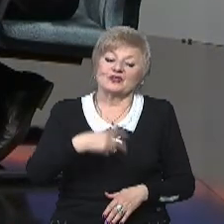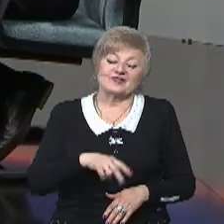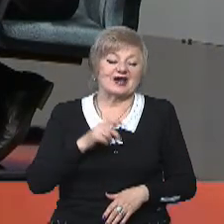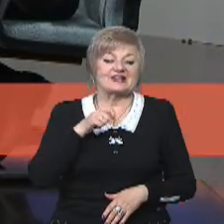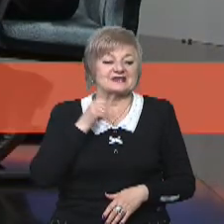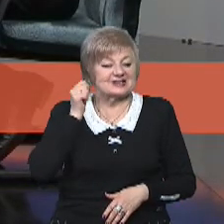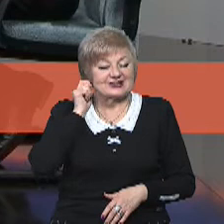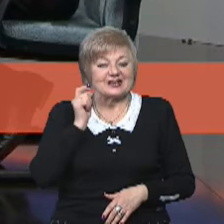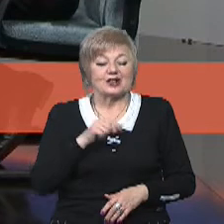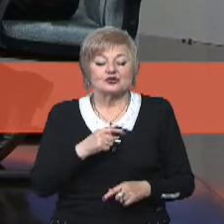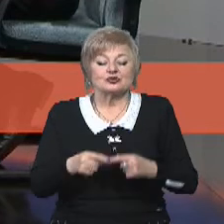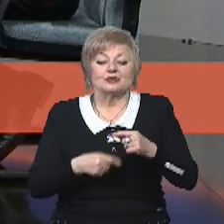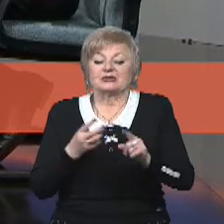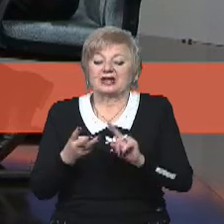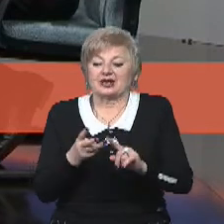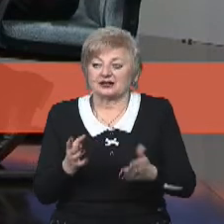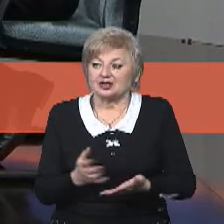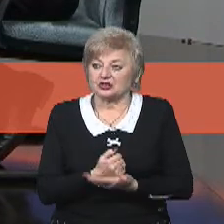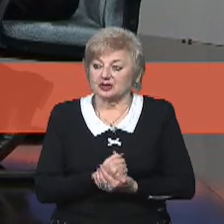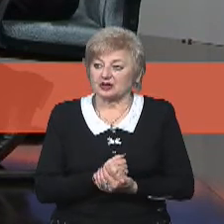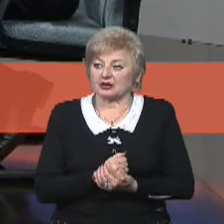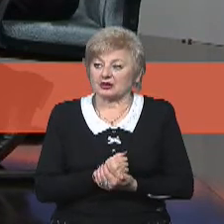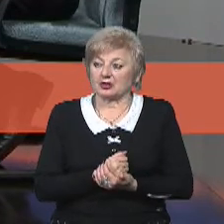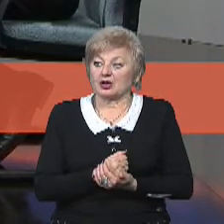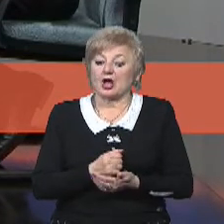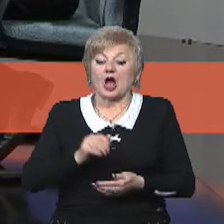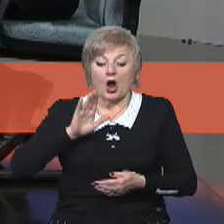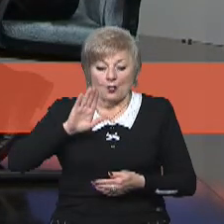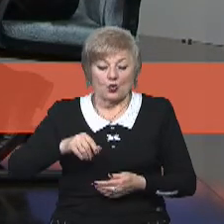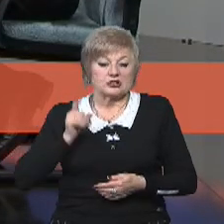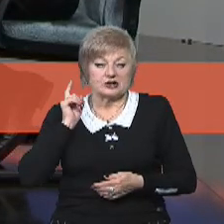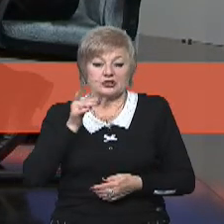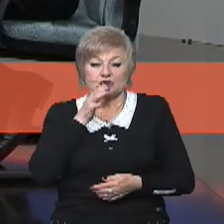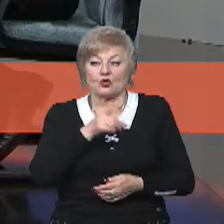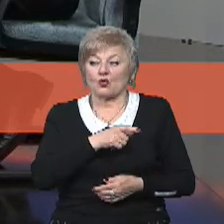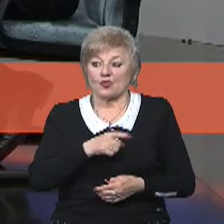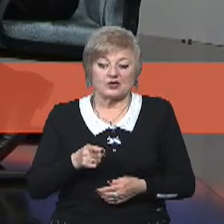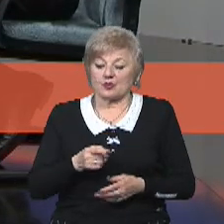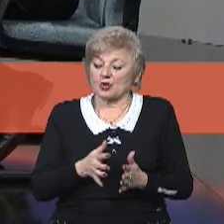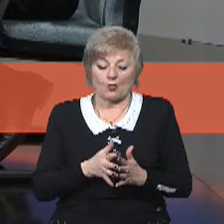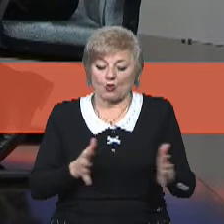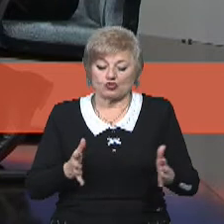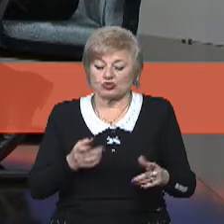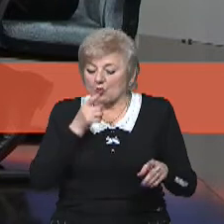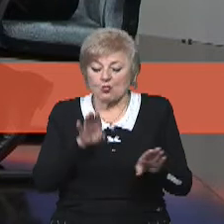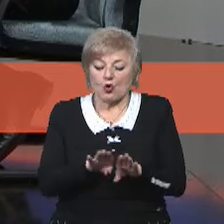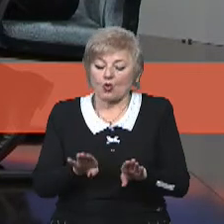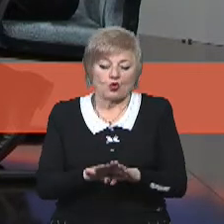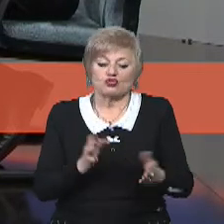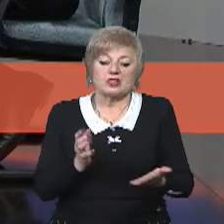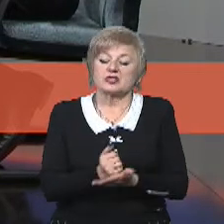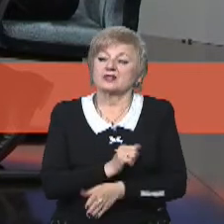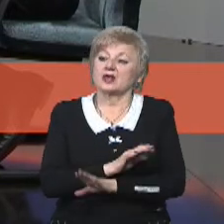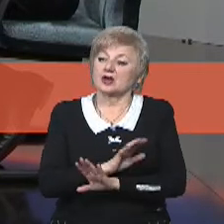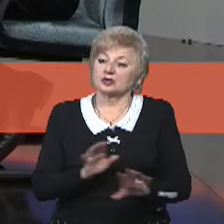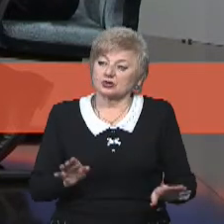років, поки буде ще третя знахідка. А ви хочете сказати, що після того часу до сьогоднішнього дня не знаходили подібних знахідок? Подібних речей не